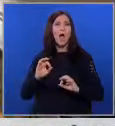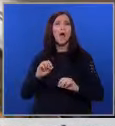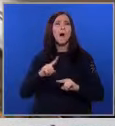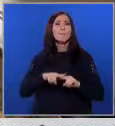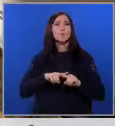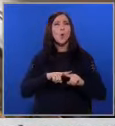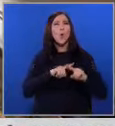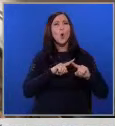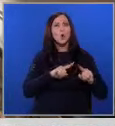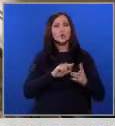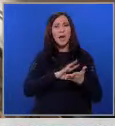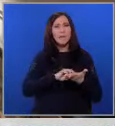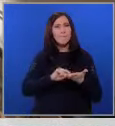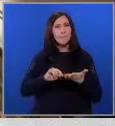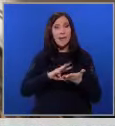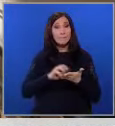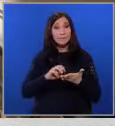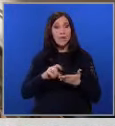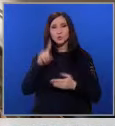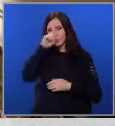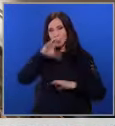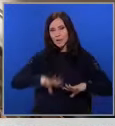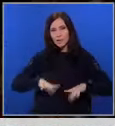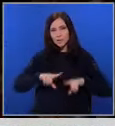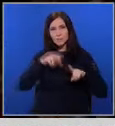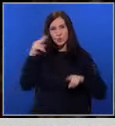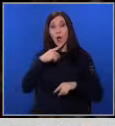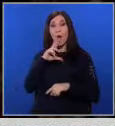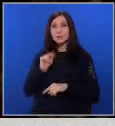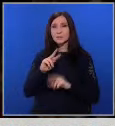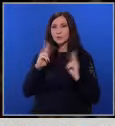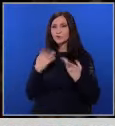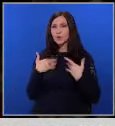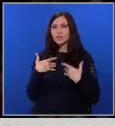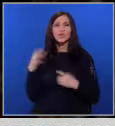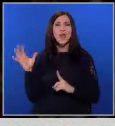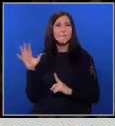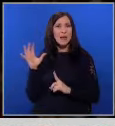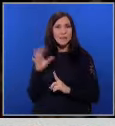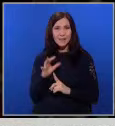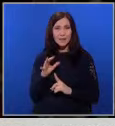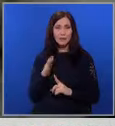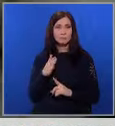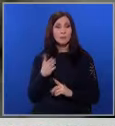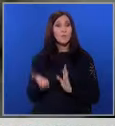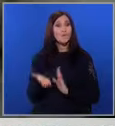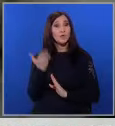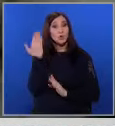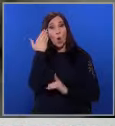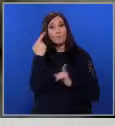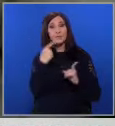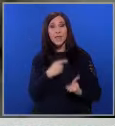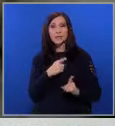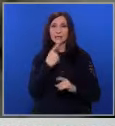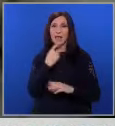преписка? От Софийската градска прокуратура заявиха за Посвета и у нас, че на нападателя е повдигнато обвинение за причиняване на смърт